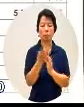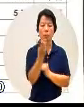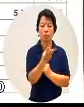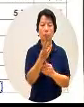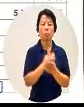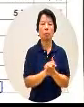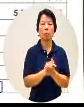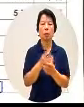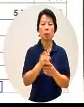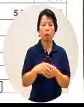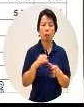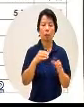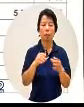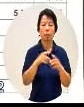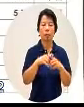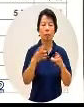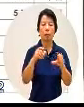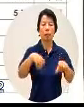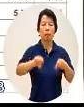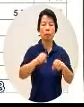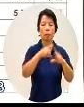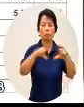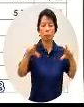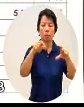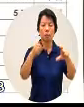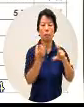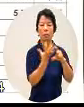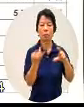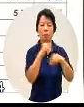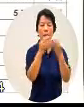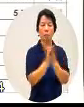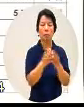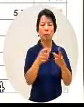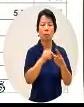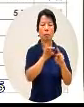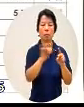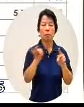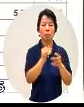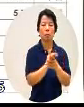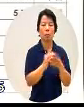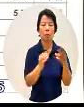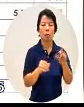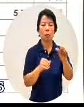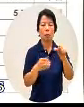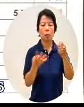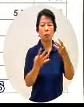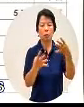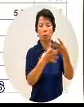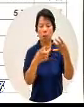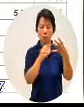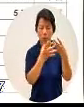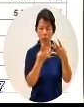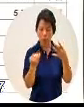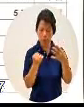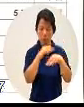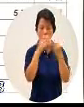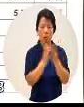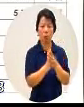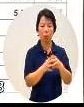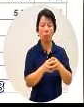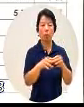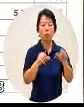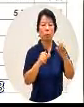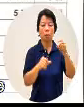只用牌照稅這個4月才收地價稅11月才收房屋稅這5月收其他平常就在收